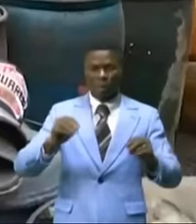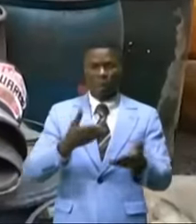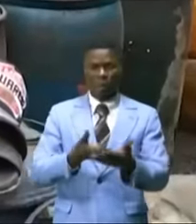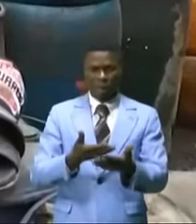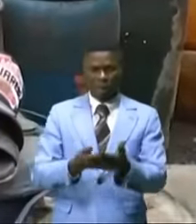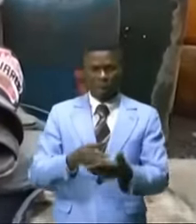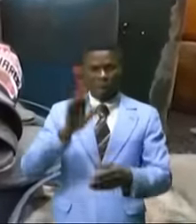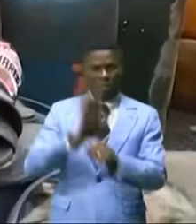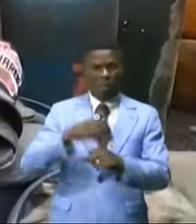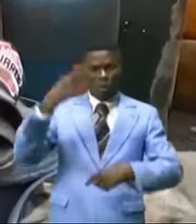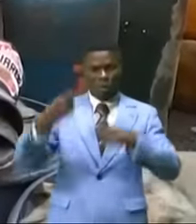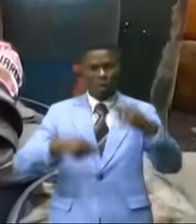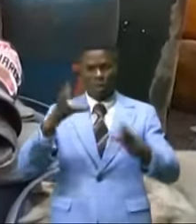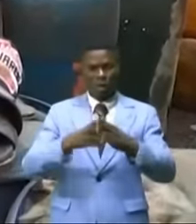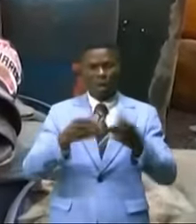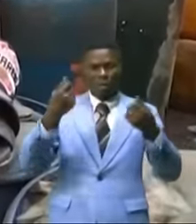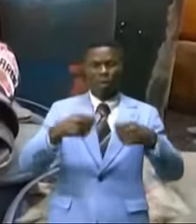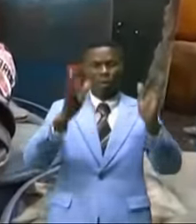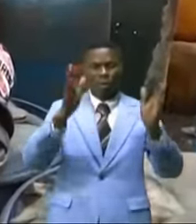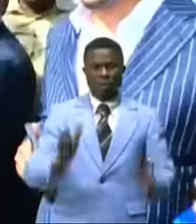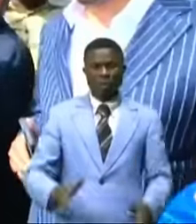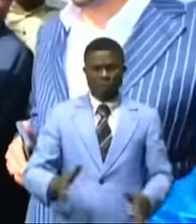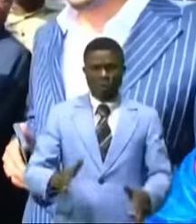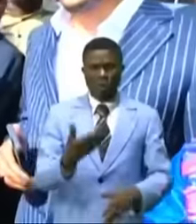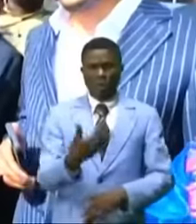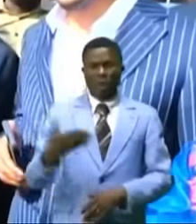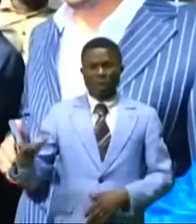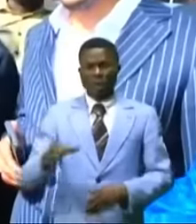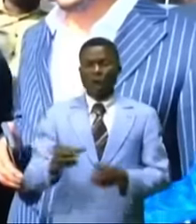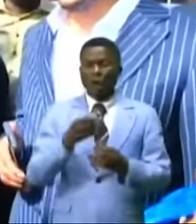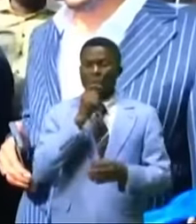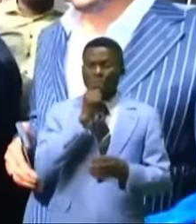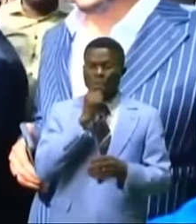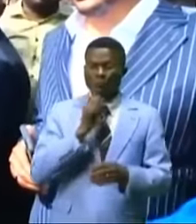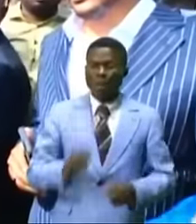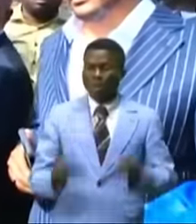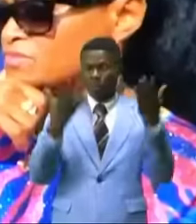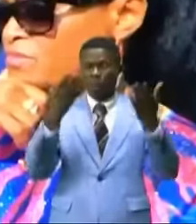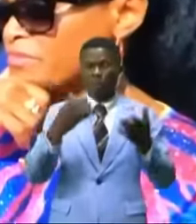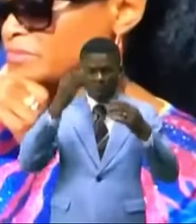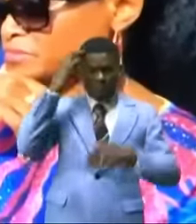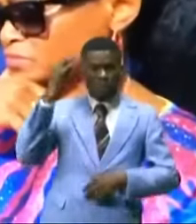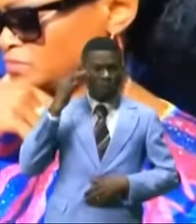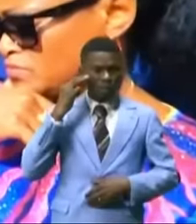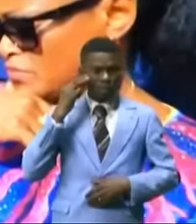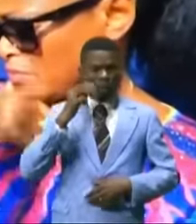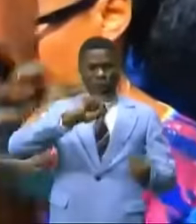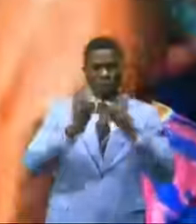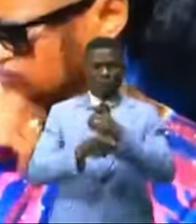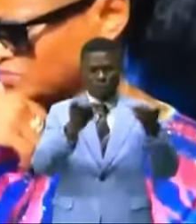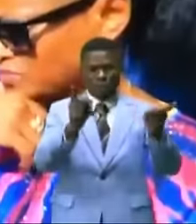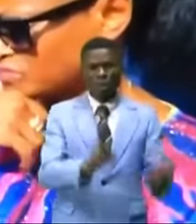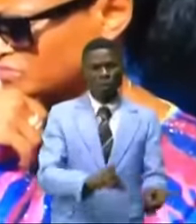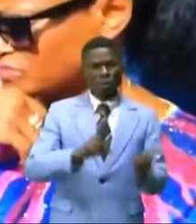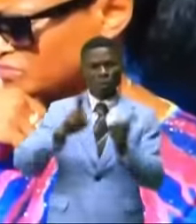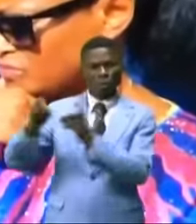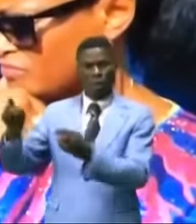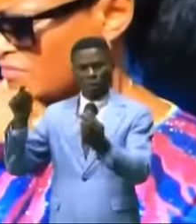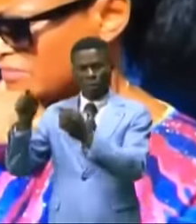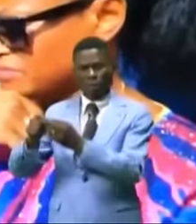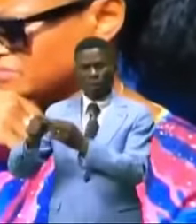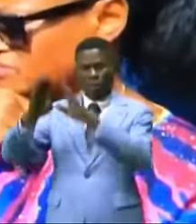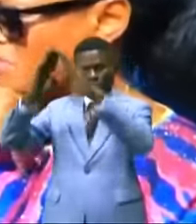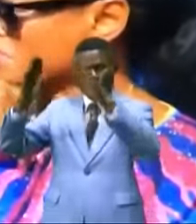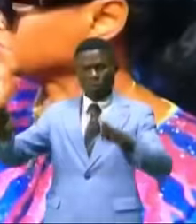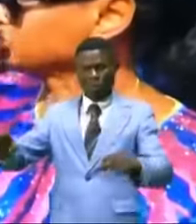plusieurs discussions avec le vendeur de ces produits inflammables, le ministre a décidé de délocaliser ces dépôts vers la concession